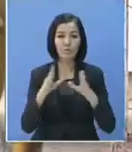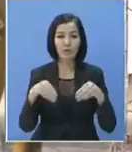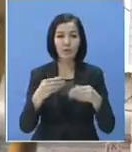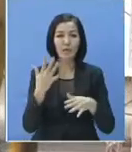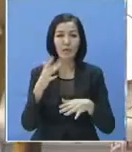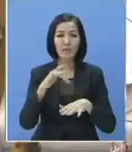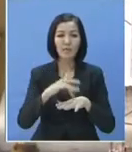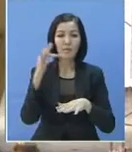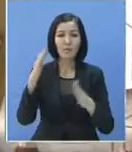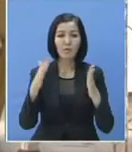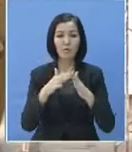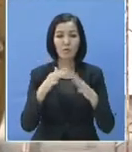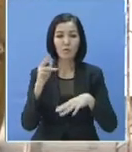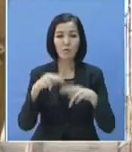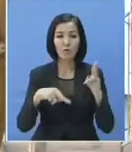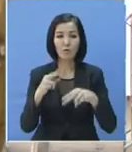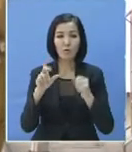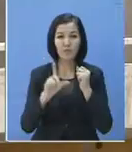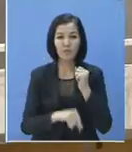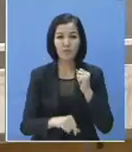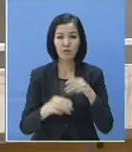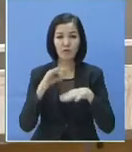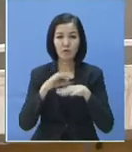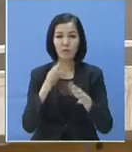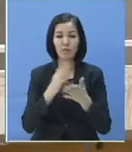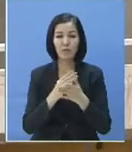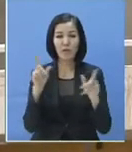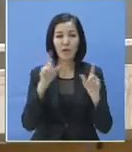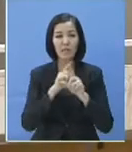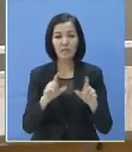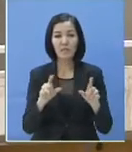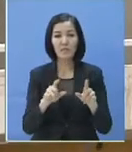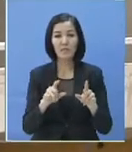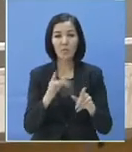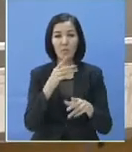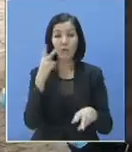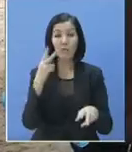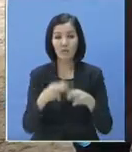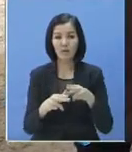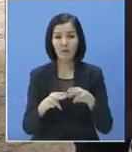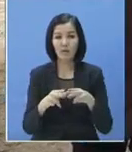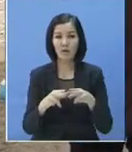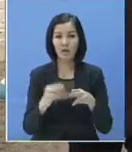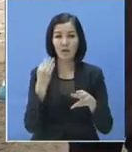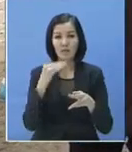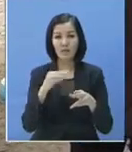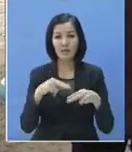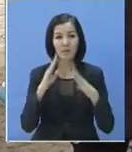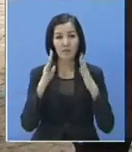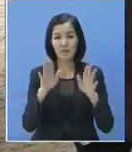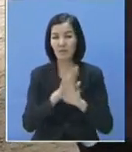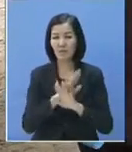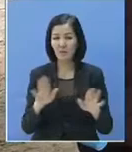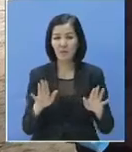5 қабатты тұрғын үйде қазір құрылыстың соңғы жұмыстары жүріп жатыр. Нысанды мердігерлер уақытылы бітіреміз деп сапасын ескермеген